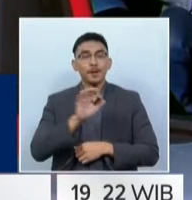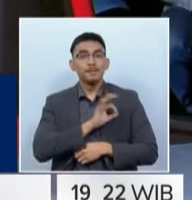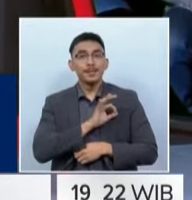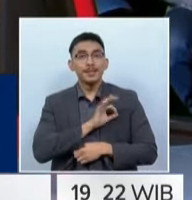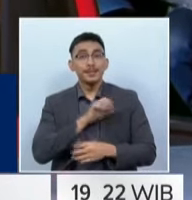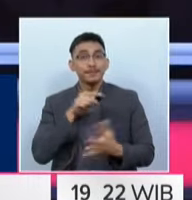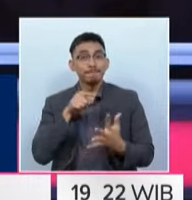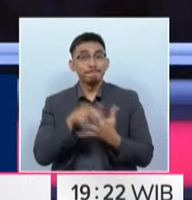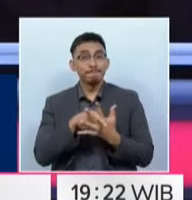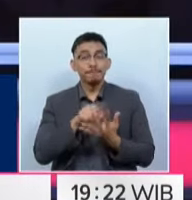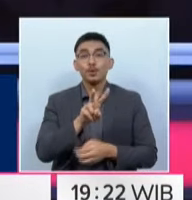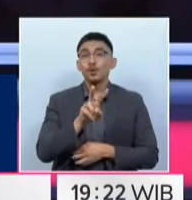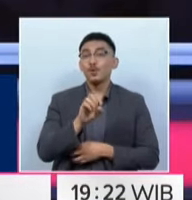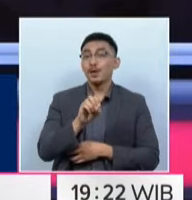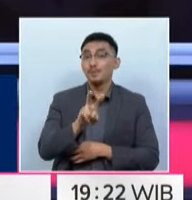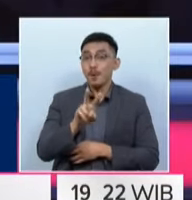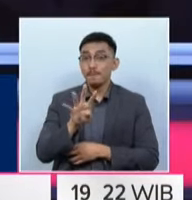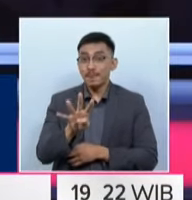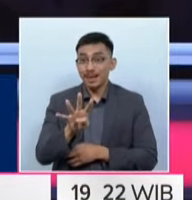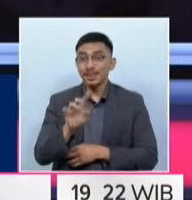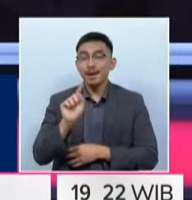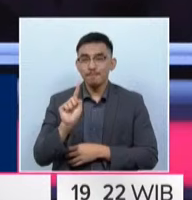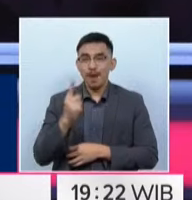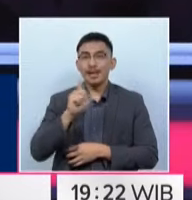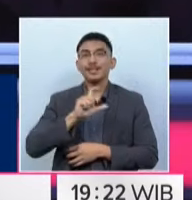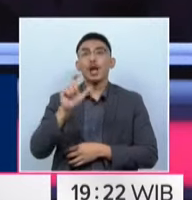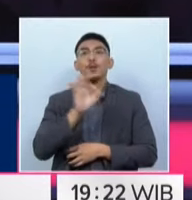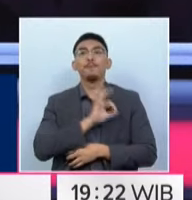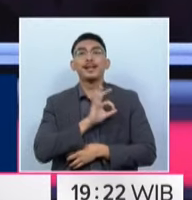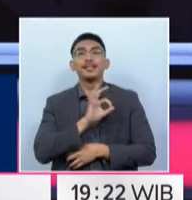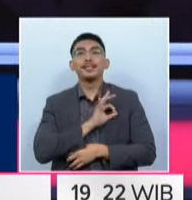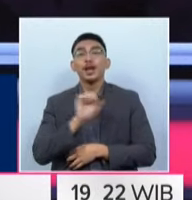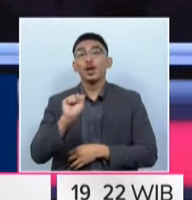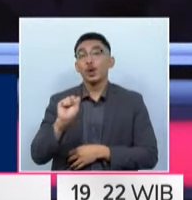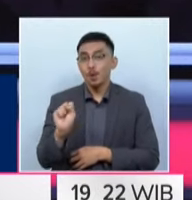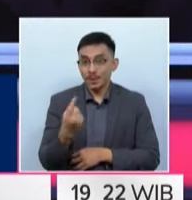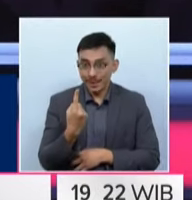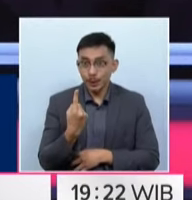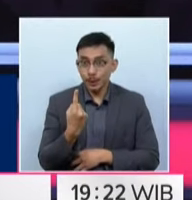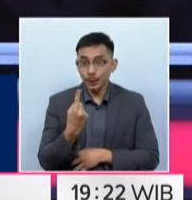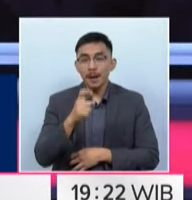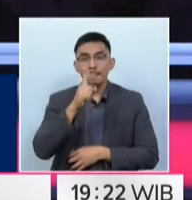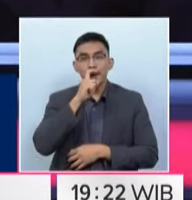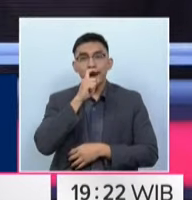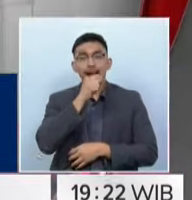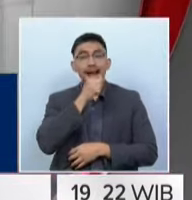mulai dari calon Presiden nomor urut Bapak Anis Rid